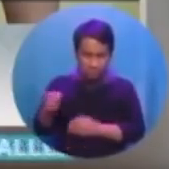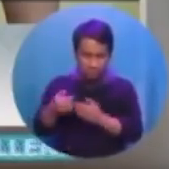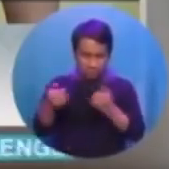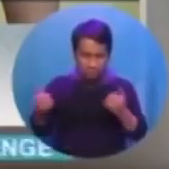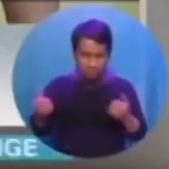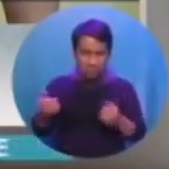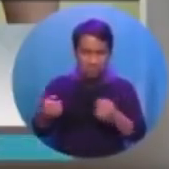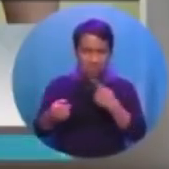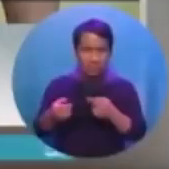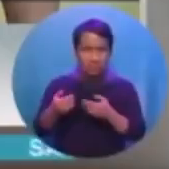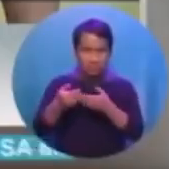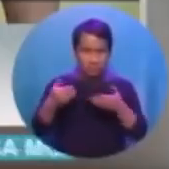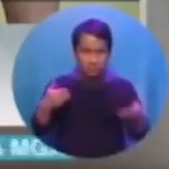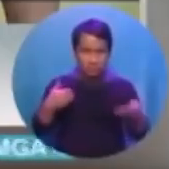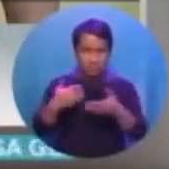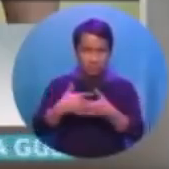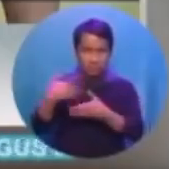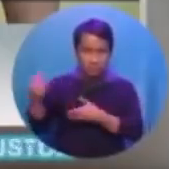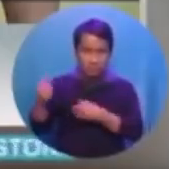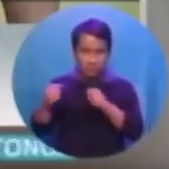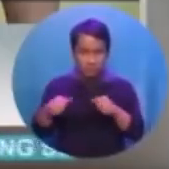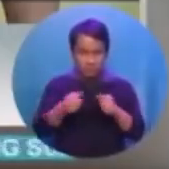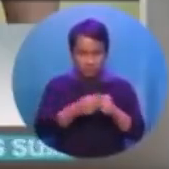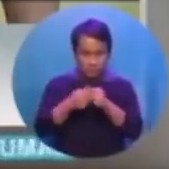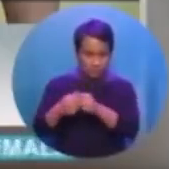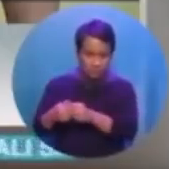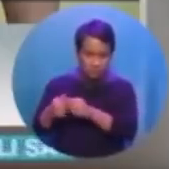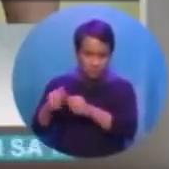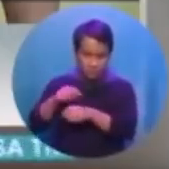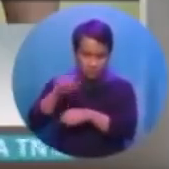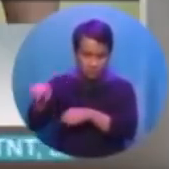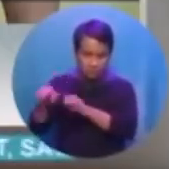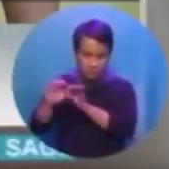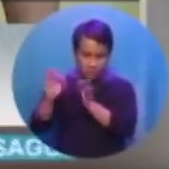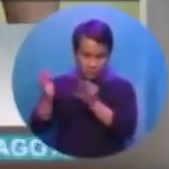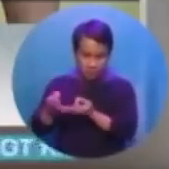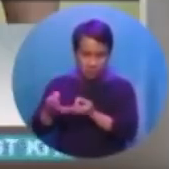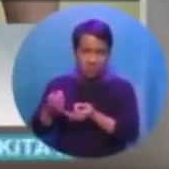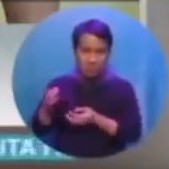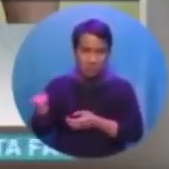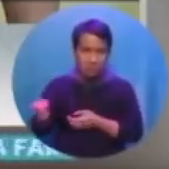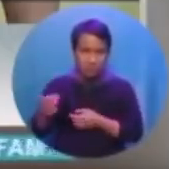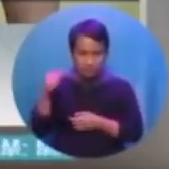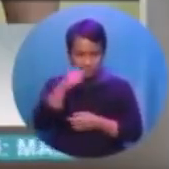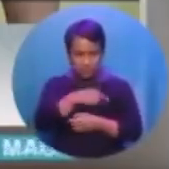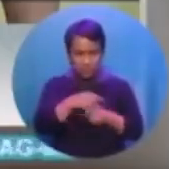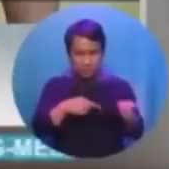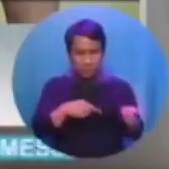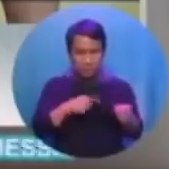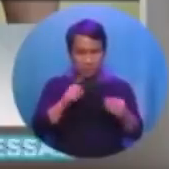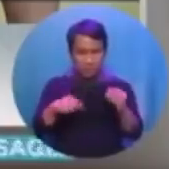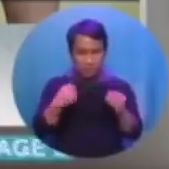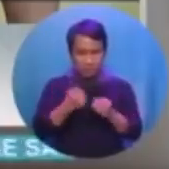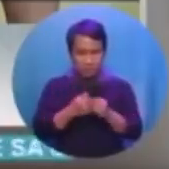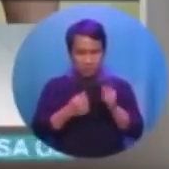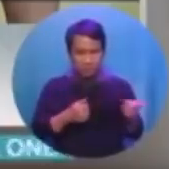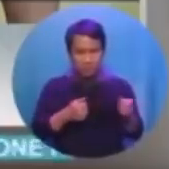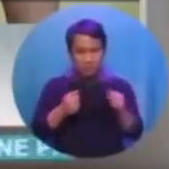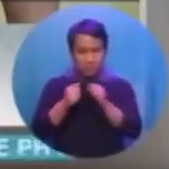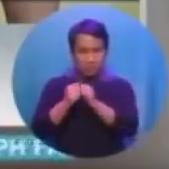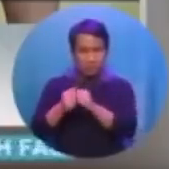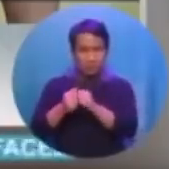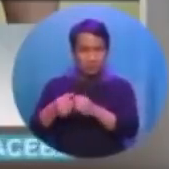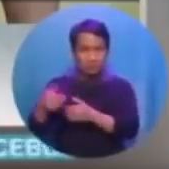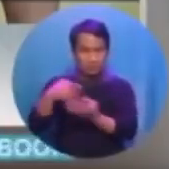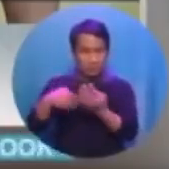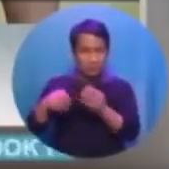na anak natin, before ka umalis, na isama yung barkada? Tapos ngayon, nagsinungaling pa kayo, sabi mo, nakisali ka